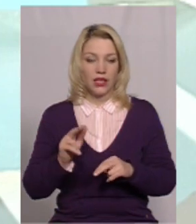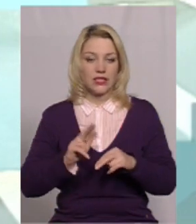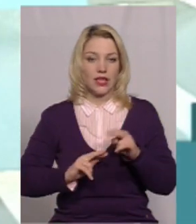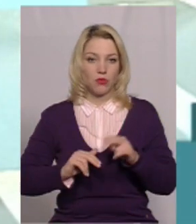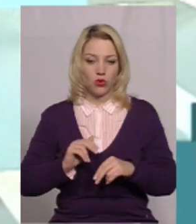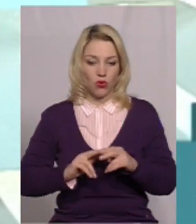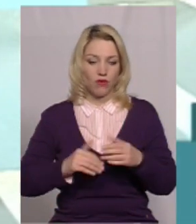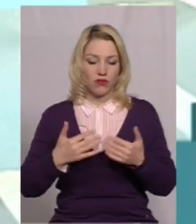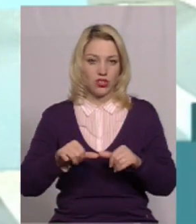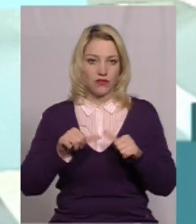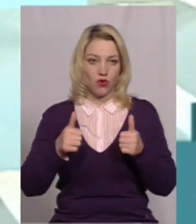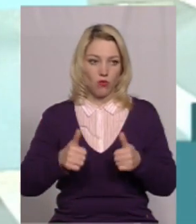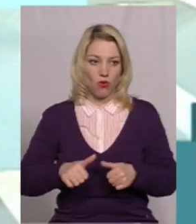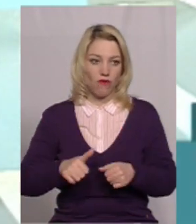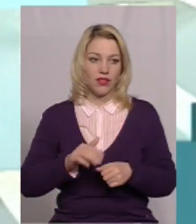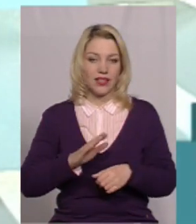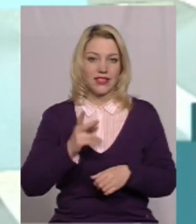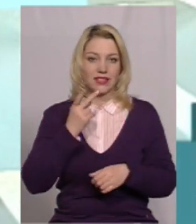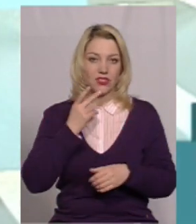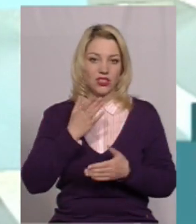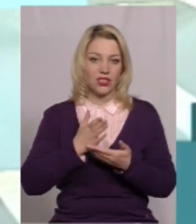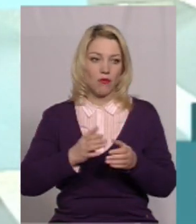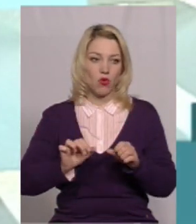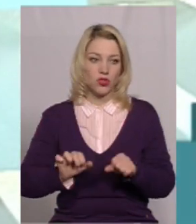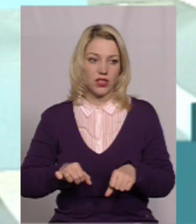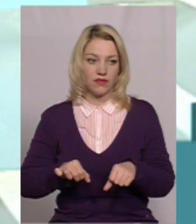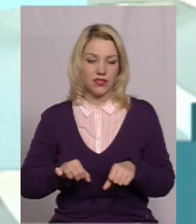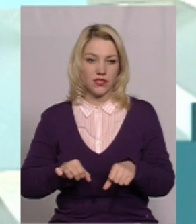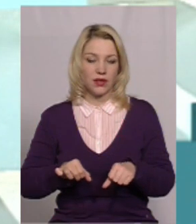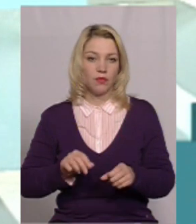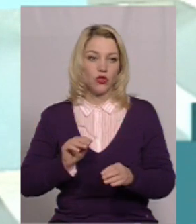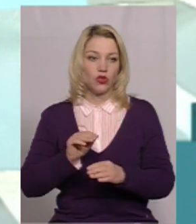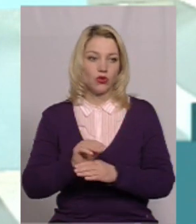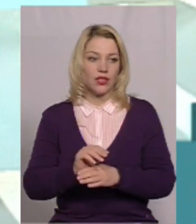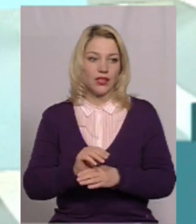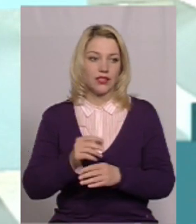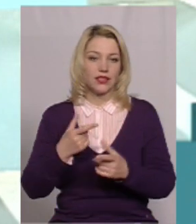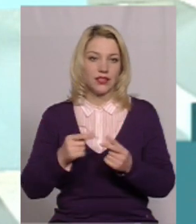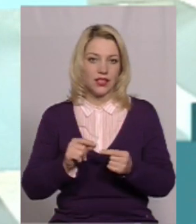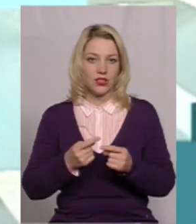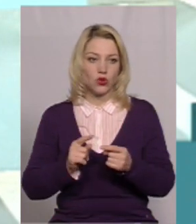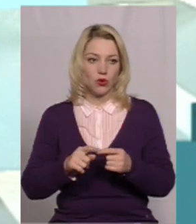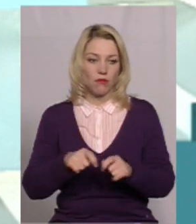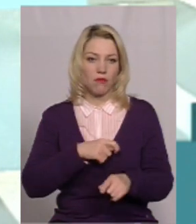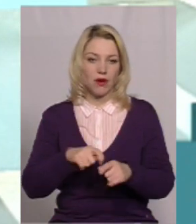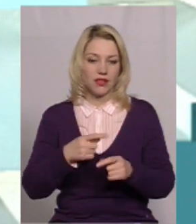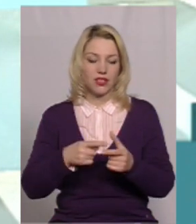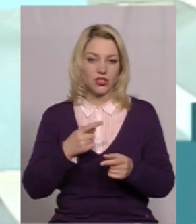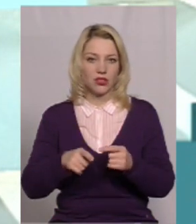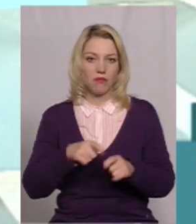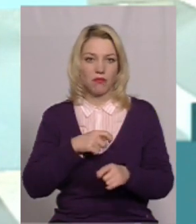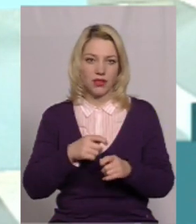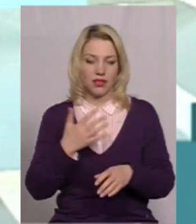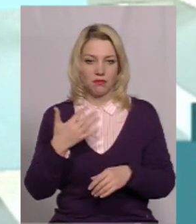забудова житлова сформована, то не завжди є можливість додати десь навіть той метр чи метр